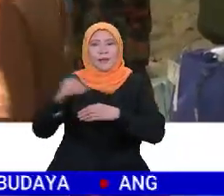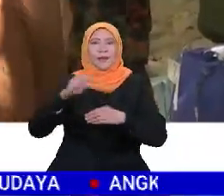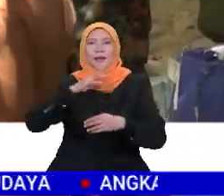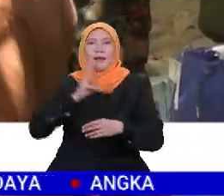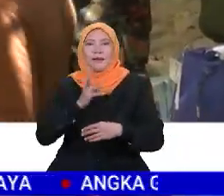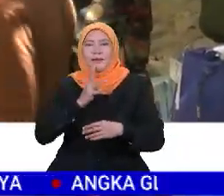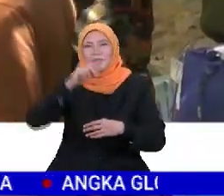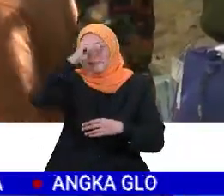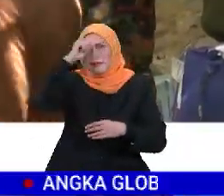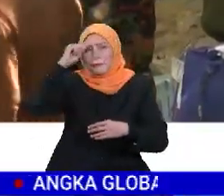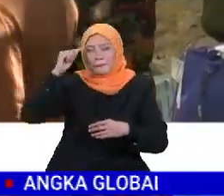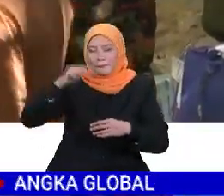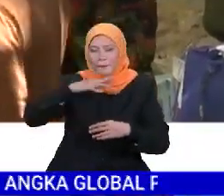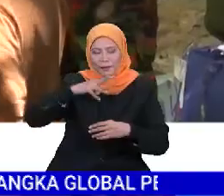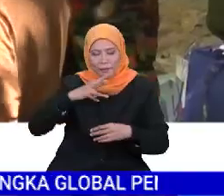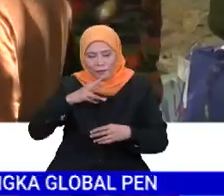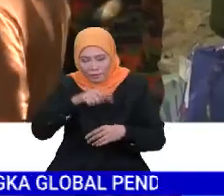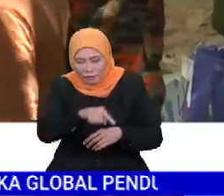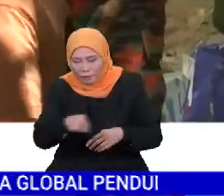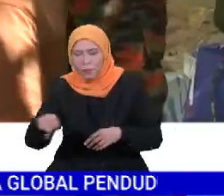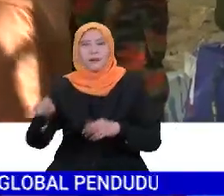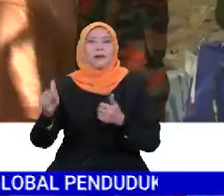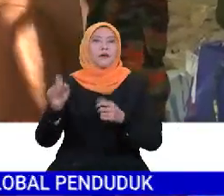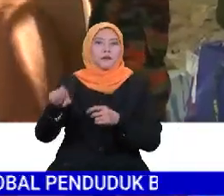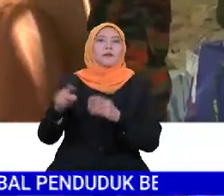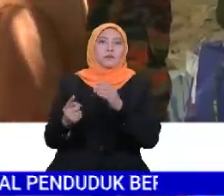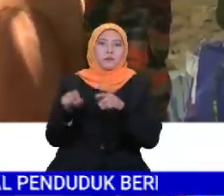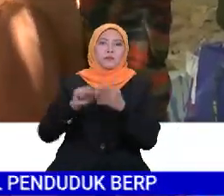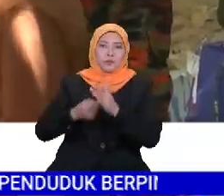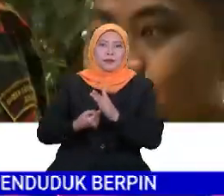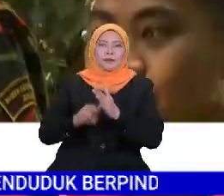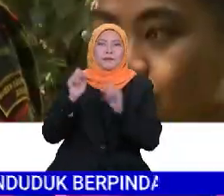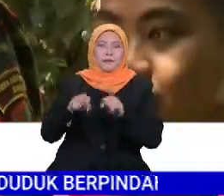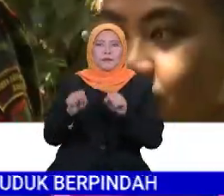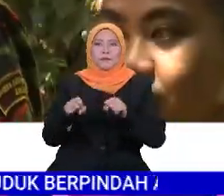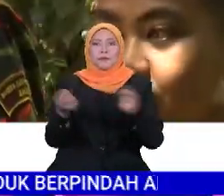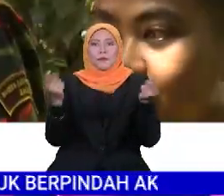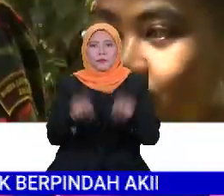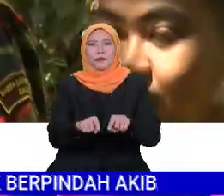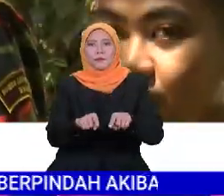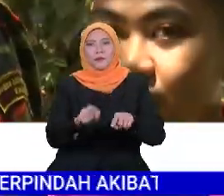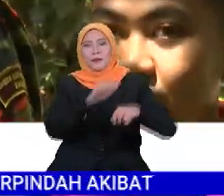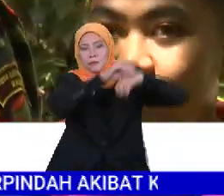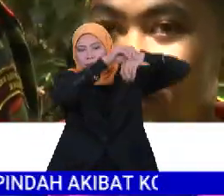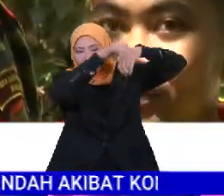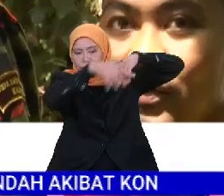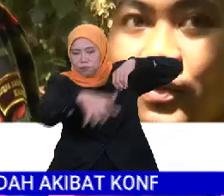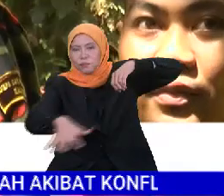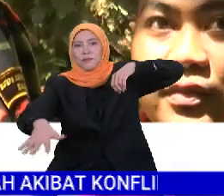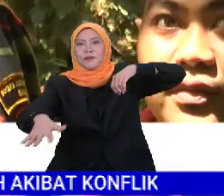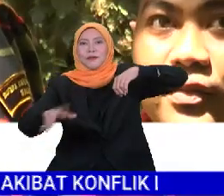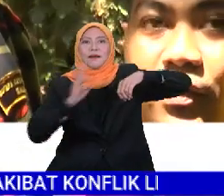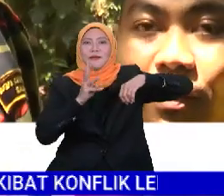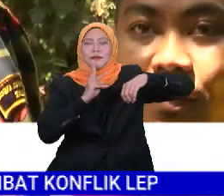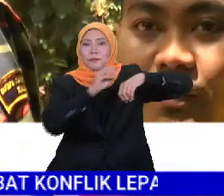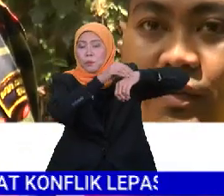keruh. Dan itu adalah satu tanda yang akan mengakibatkan adalah kepala air akan berlaku ataupun